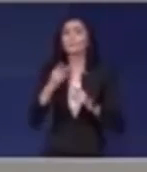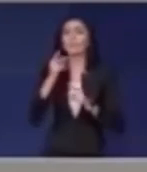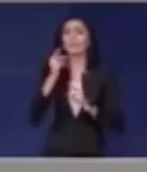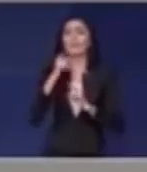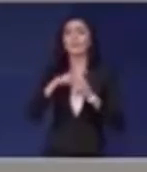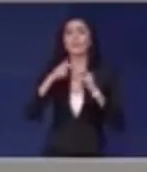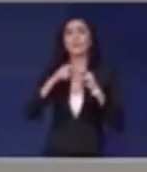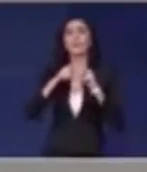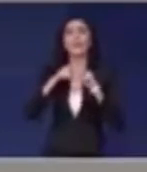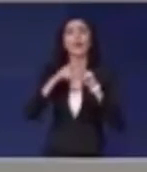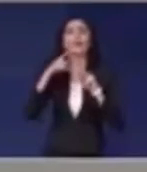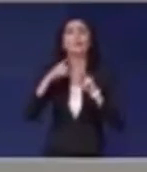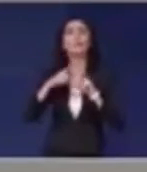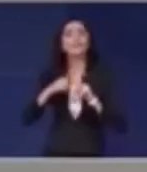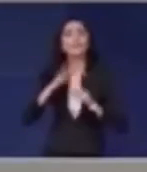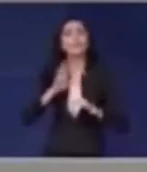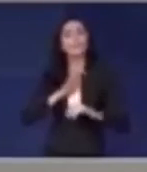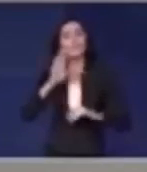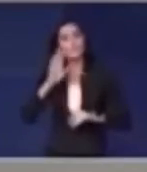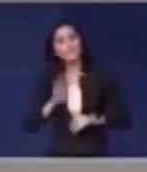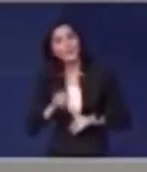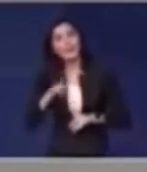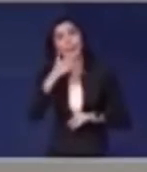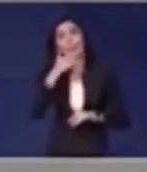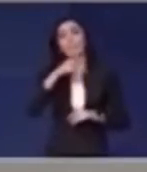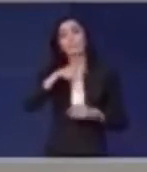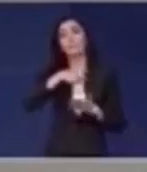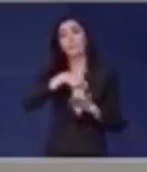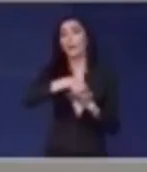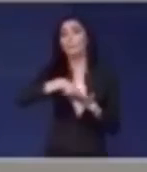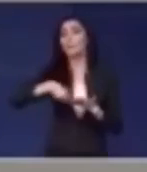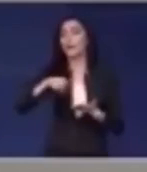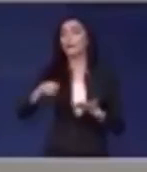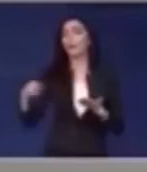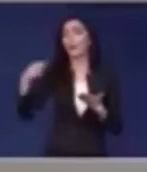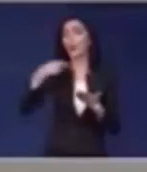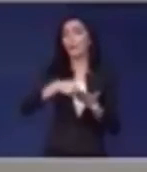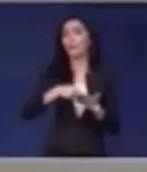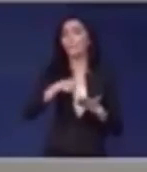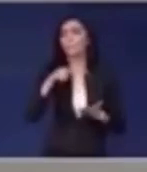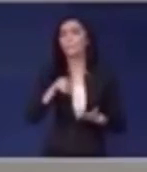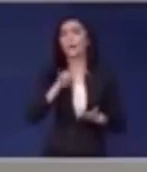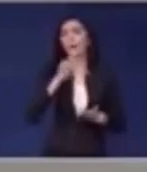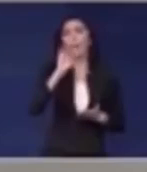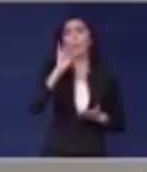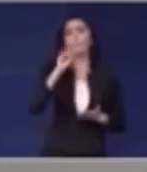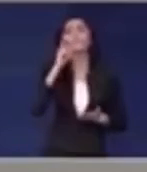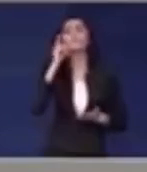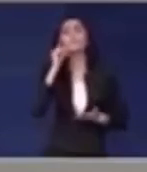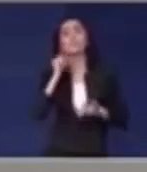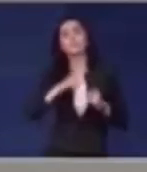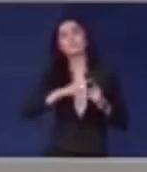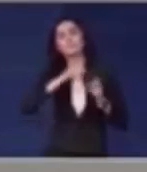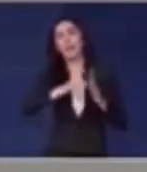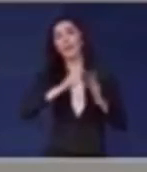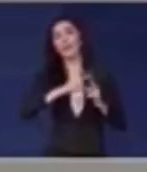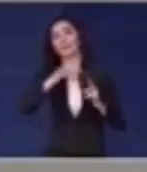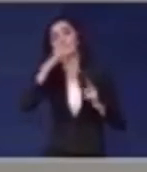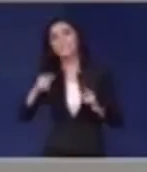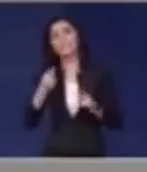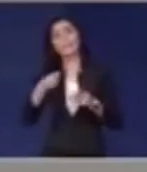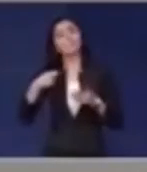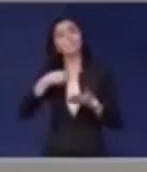vardır emeklilerimizin bu ayki maaş ödemelerini 15 mayıs'tan itibaren